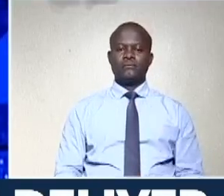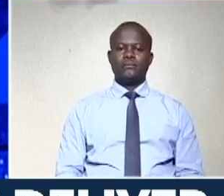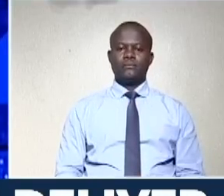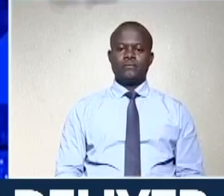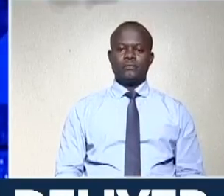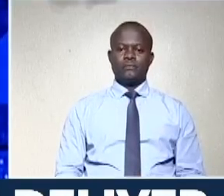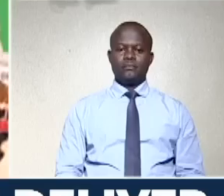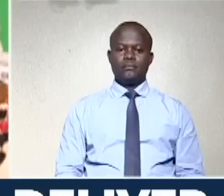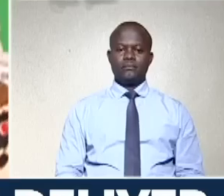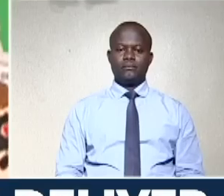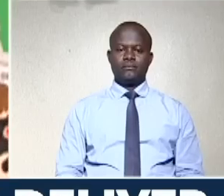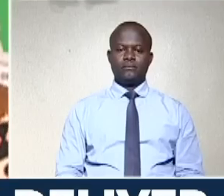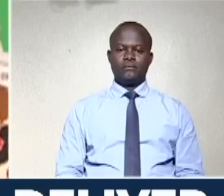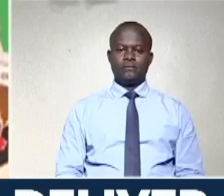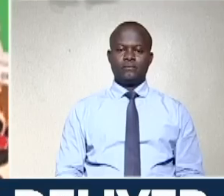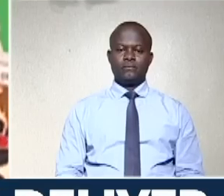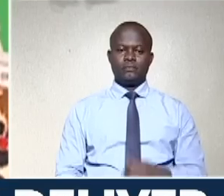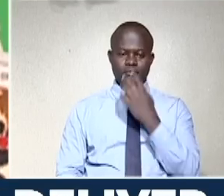arakomeza.